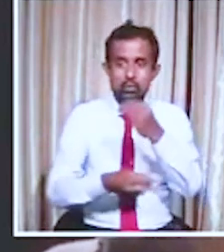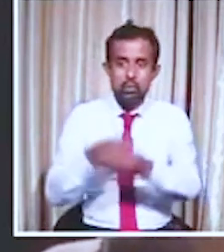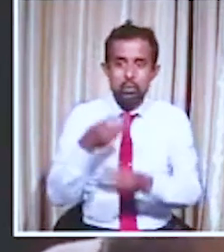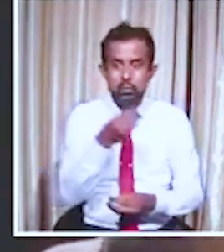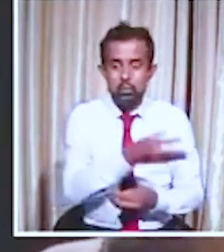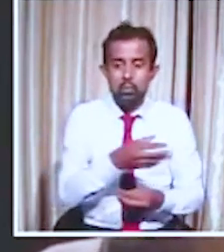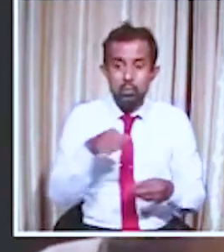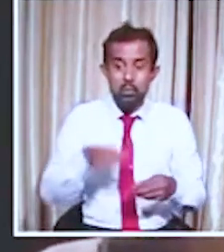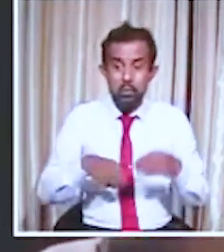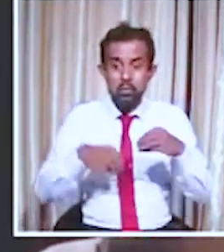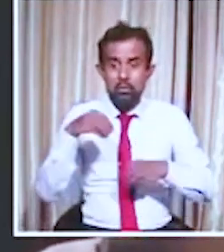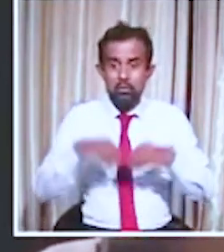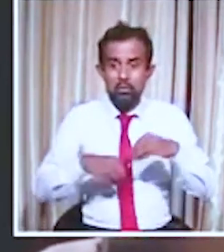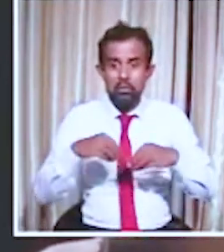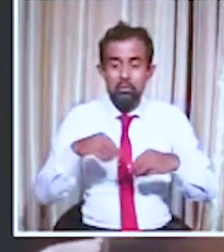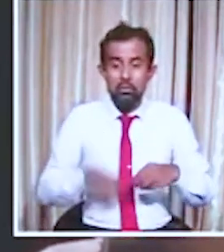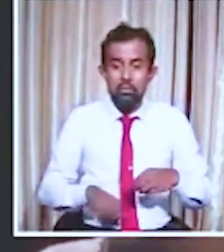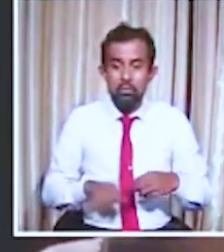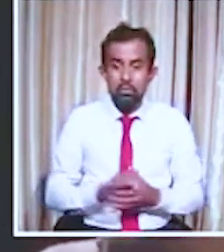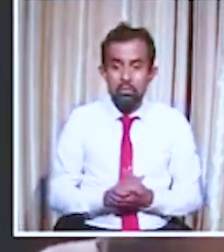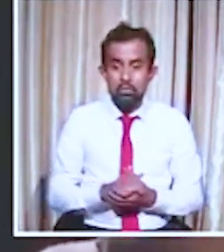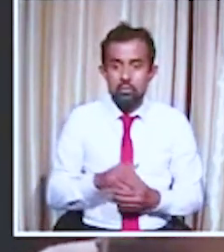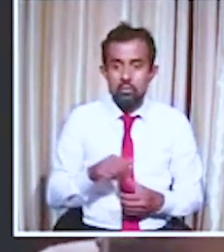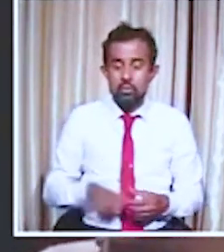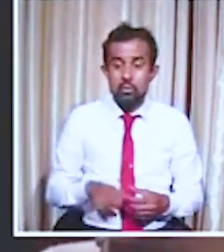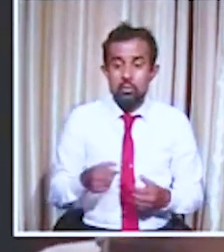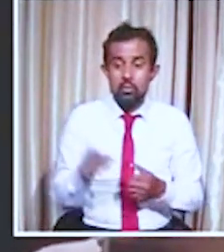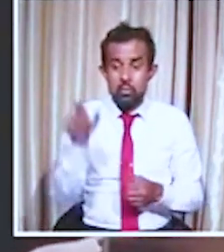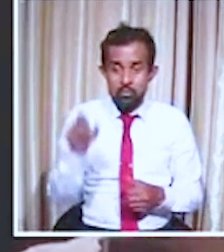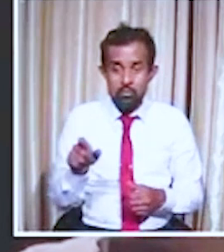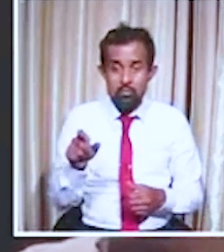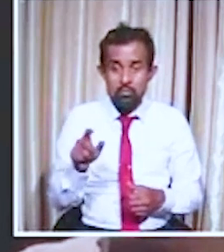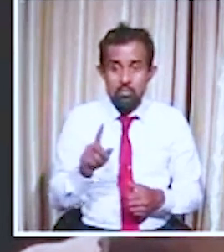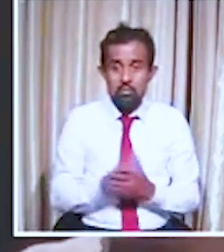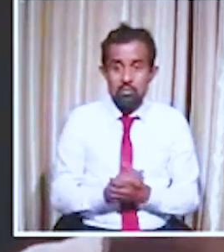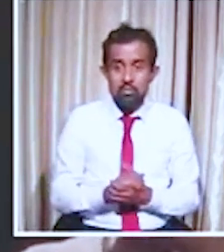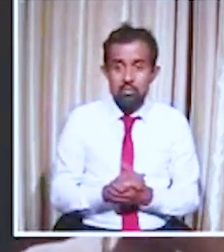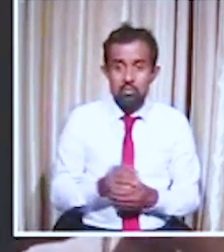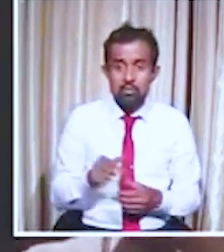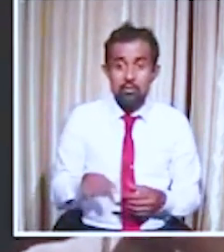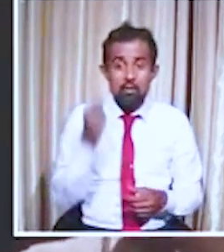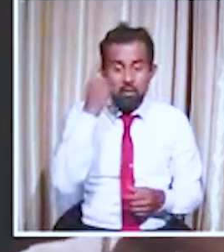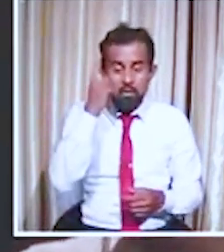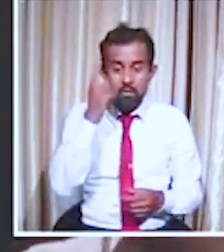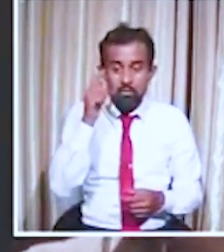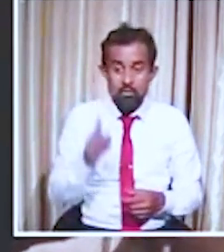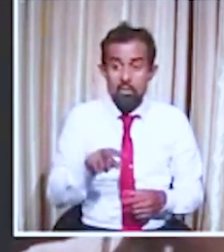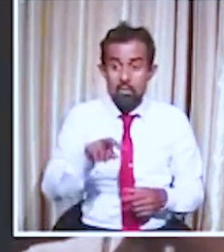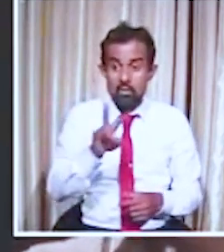தான் அவர்கள் 225 பேரும் வெளியே செல்ல வேண்டும் என்பதான கோரிக்கைகளை முன்வைத்தார்கள். எனவே இந்த 225 பேருடைய